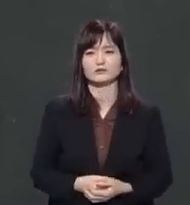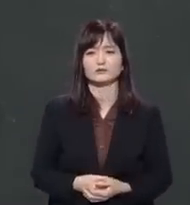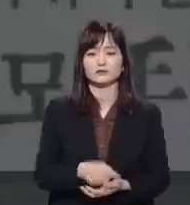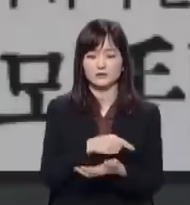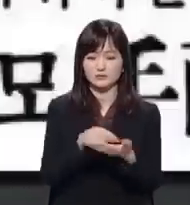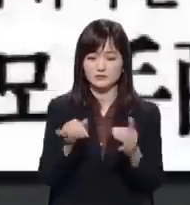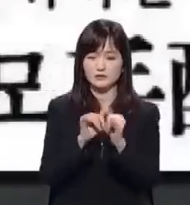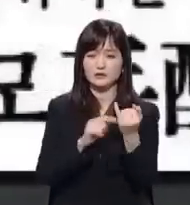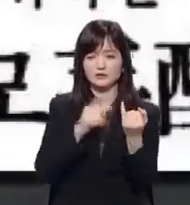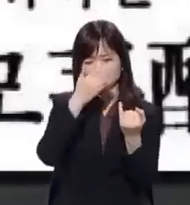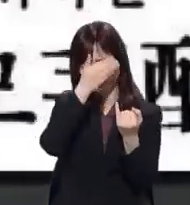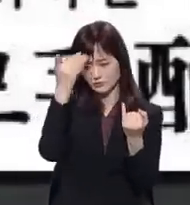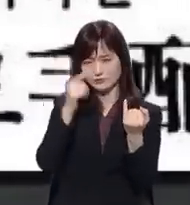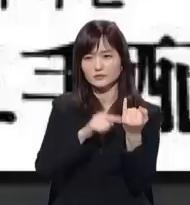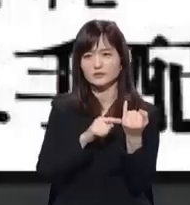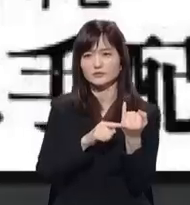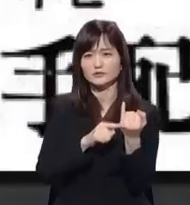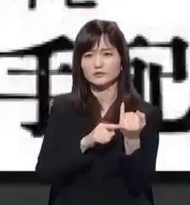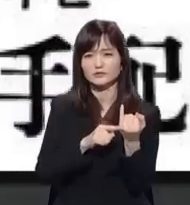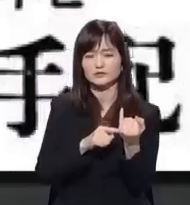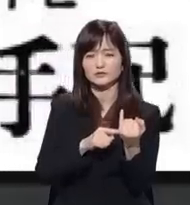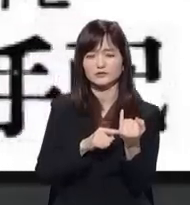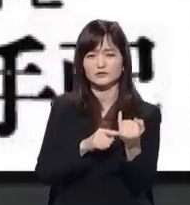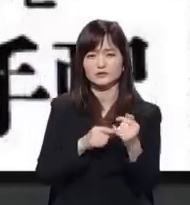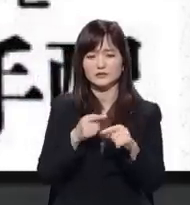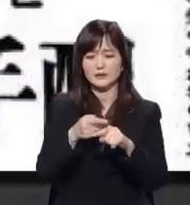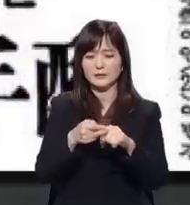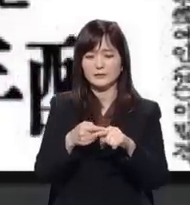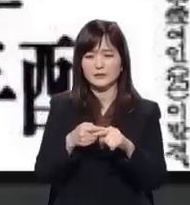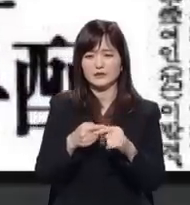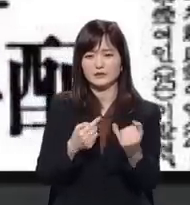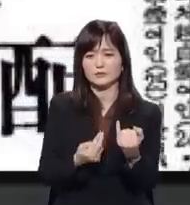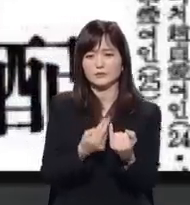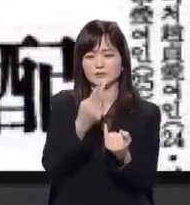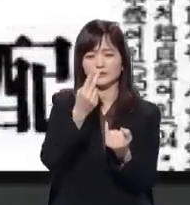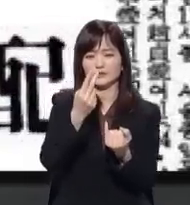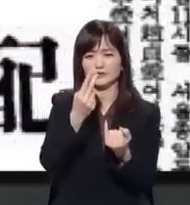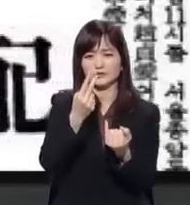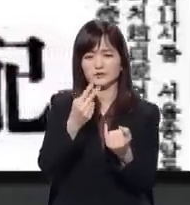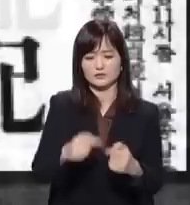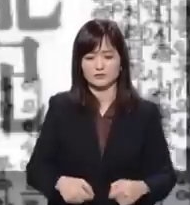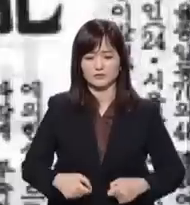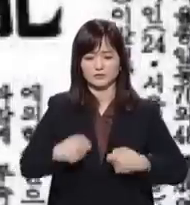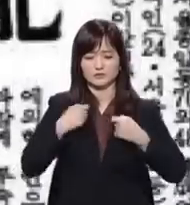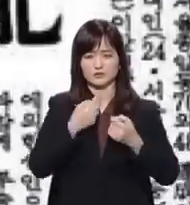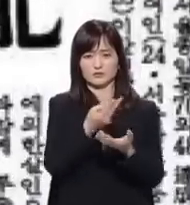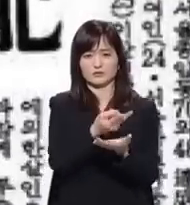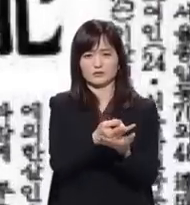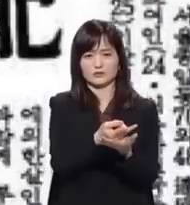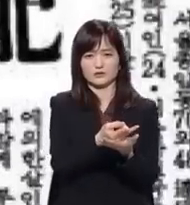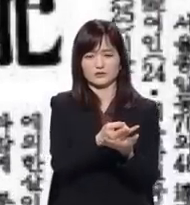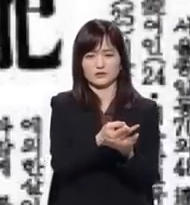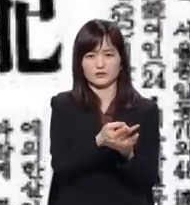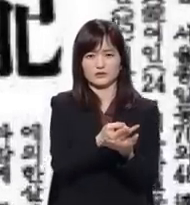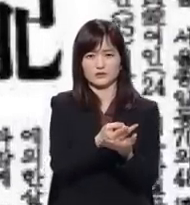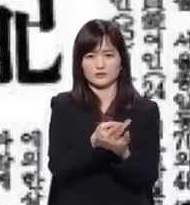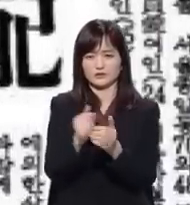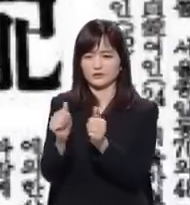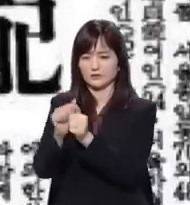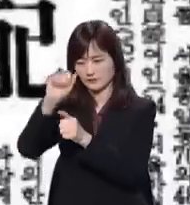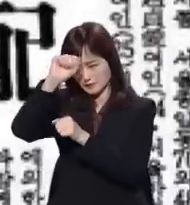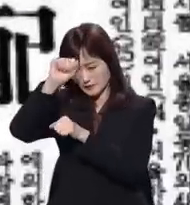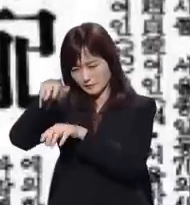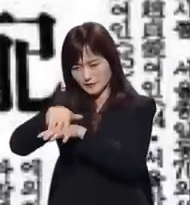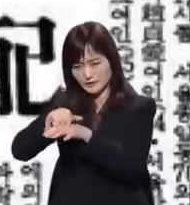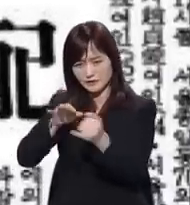피해자는 젊은 여성으로 있었는데 반 나체 상태였고요 이불을 덮고 누워 있었습니다이 시체는 남성의 양말로 목이 졸려서 숨진